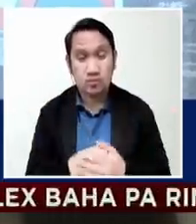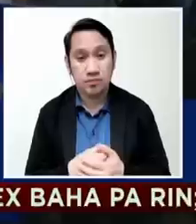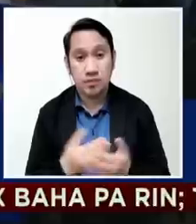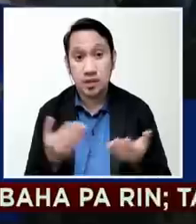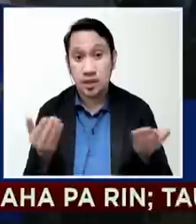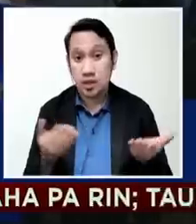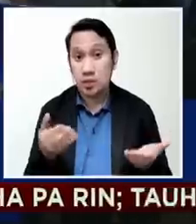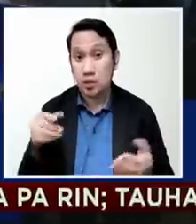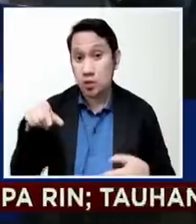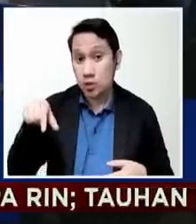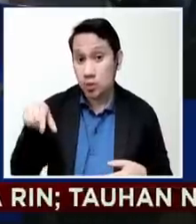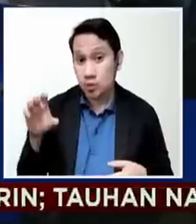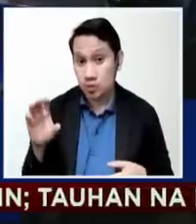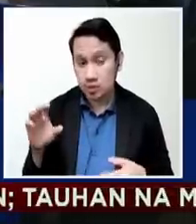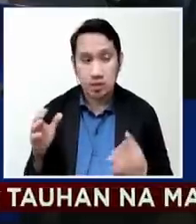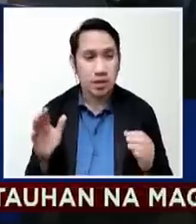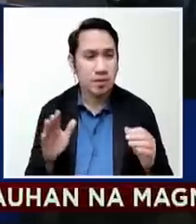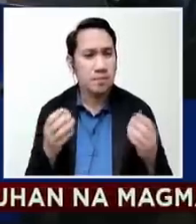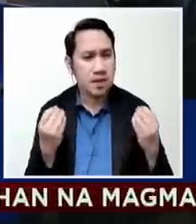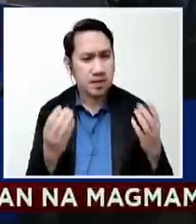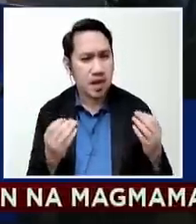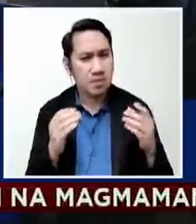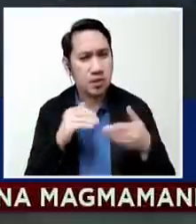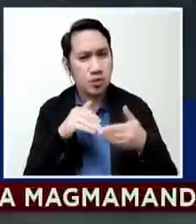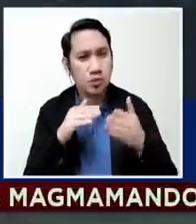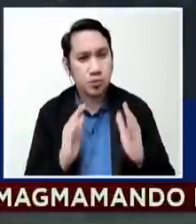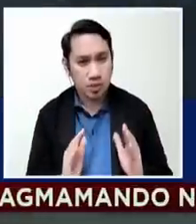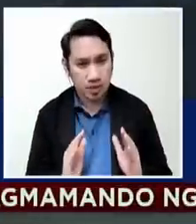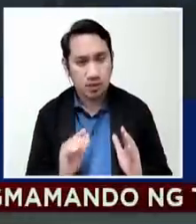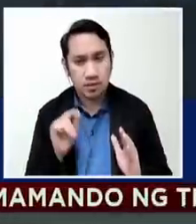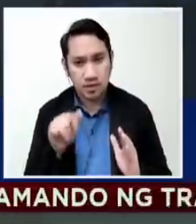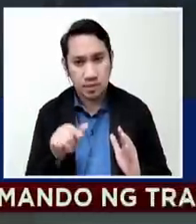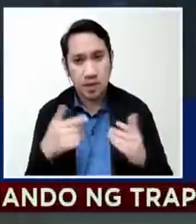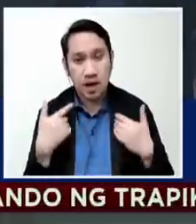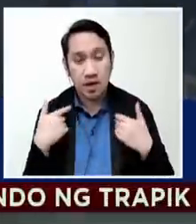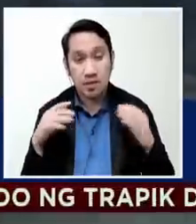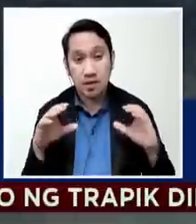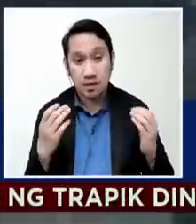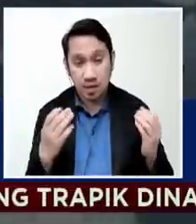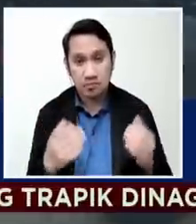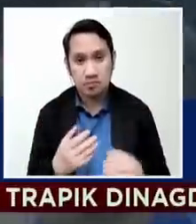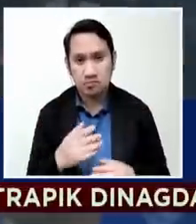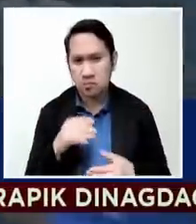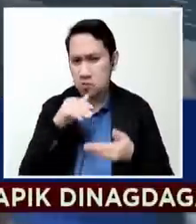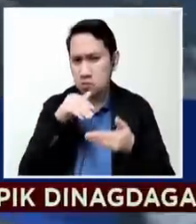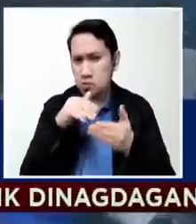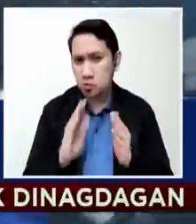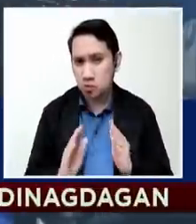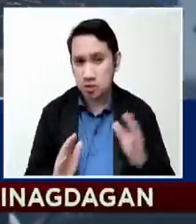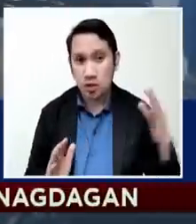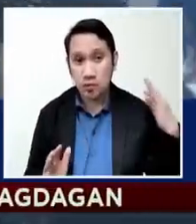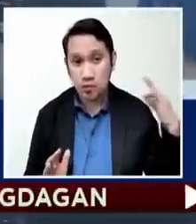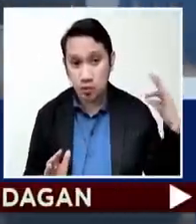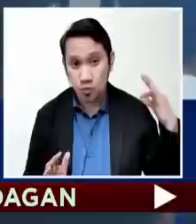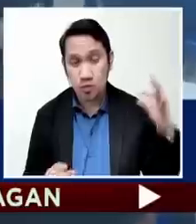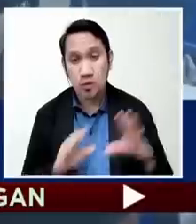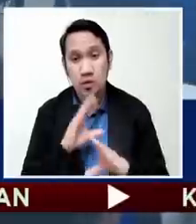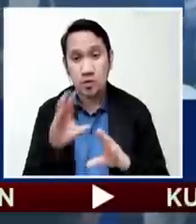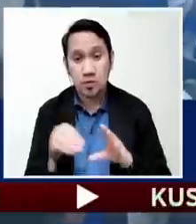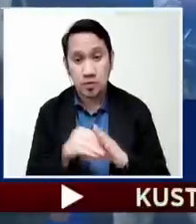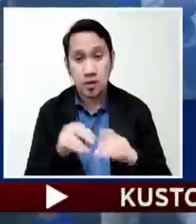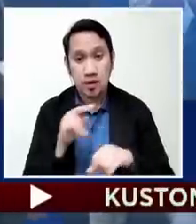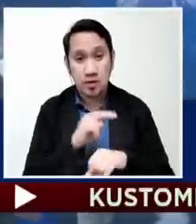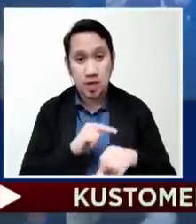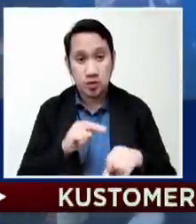Quezon City, puno ng mga estudyante na nagkaklase. Sila ang mga mag-aaral na nagboluntaryong sumama sa National